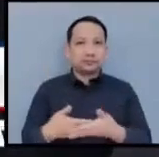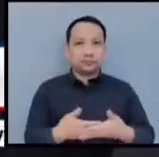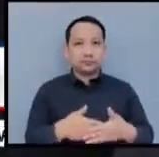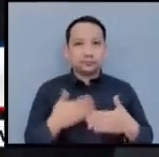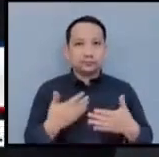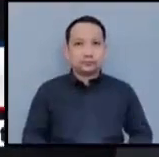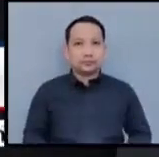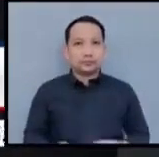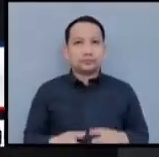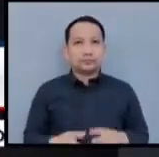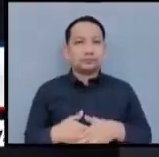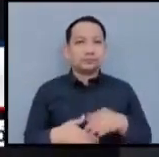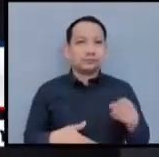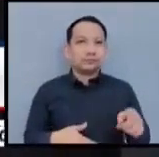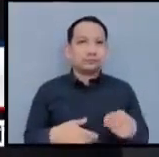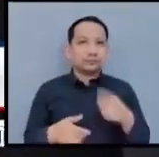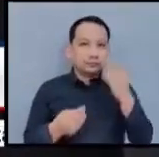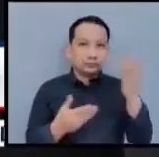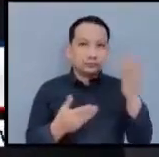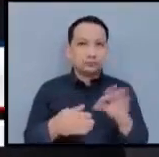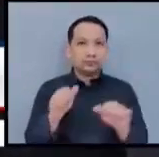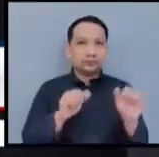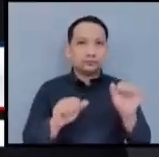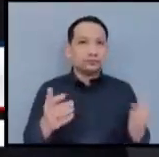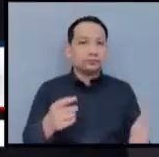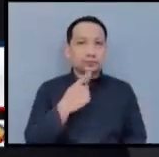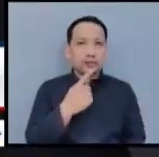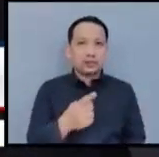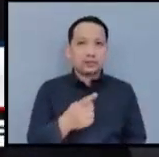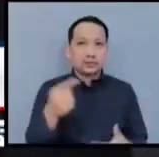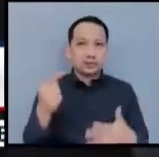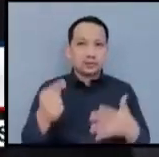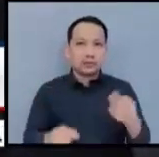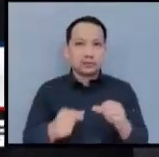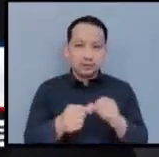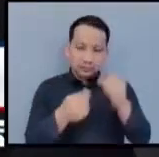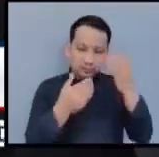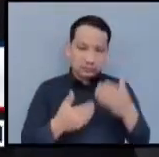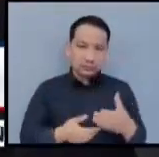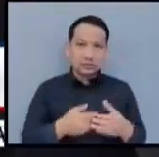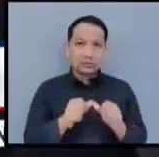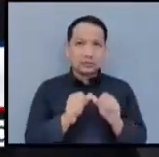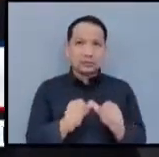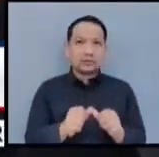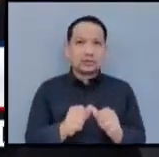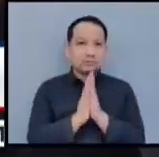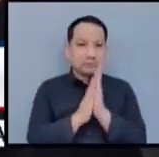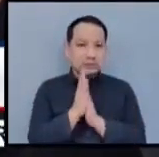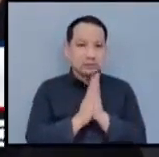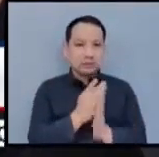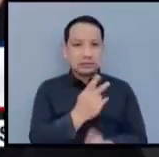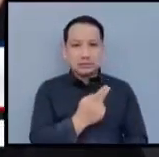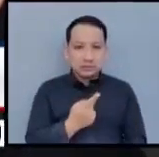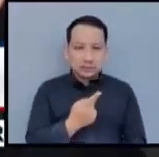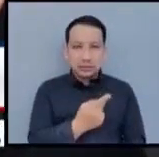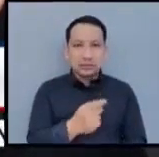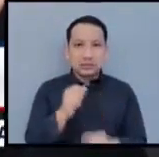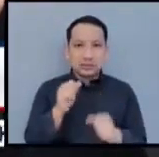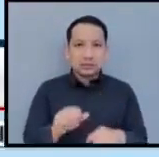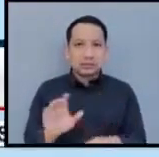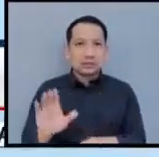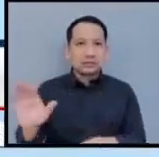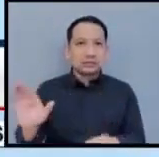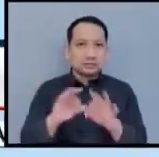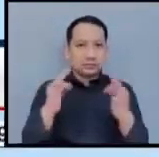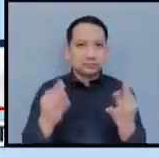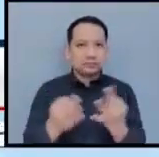Ayon sa tagapagsalita ng aktor, wala pa masyadong detalye na ibinigay, pero super excited na raw ang dalawa at kanilang pamilya.